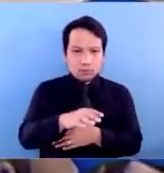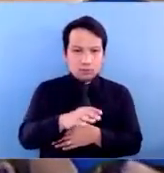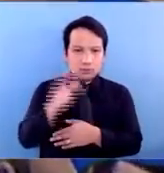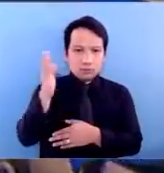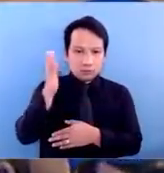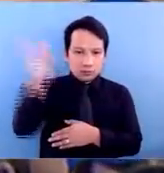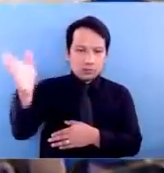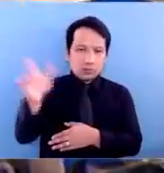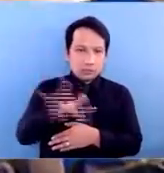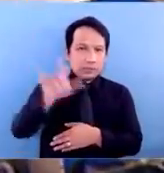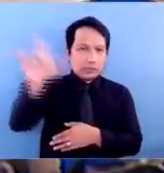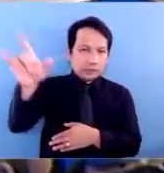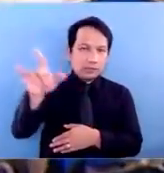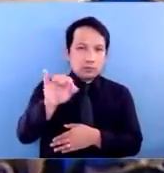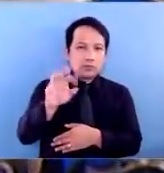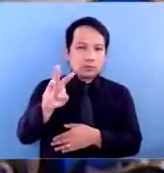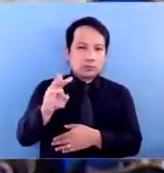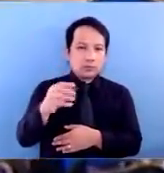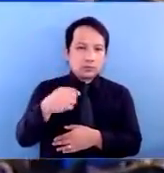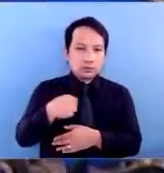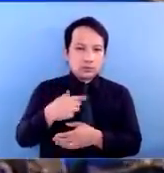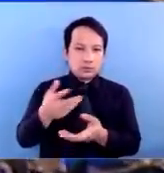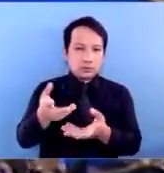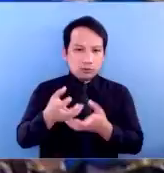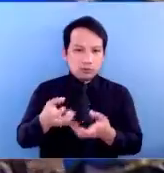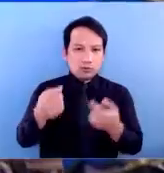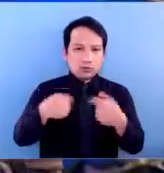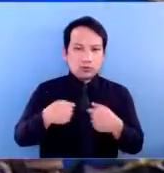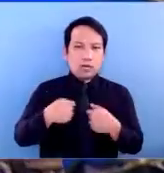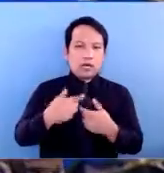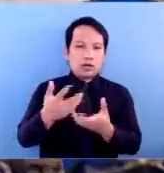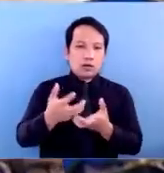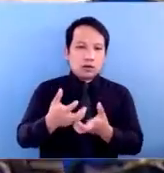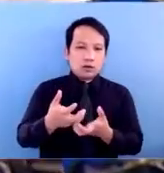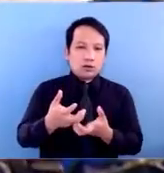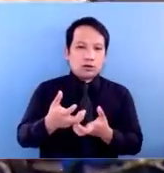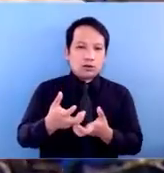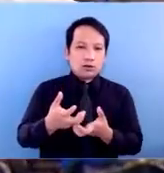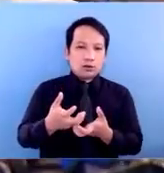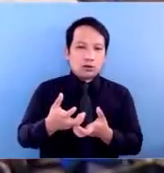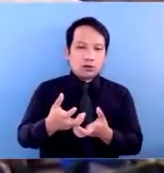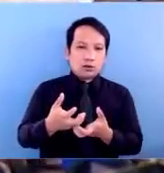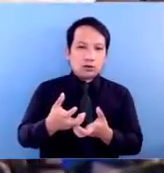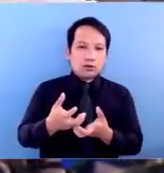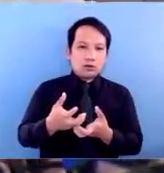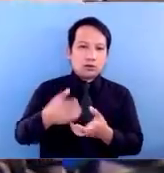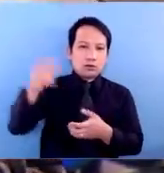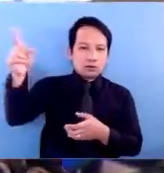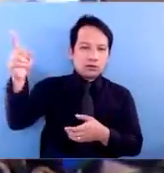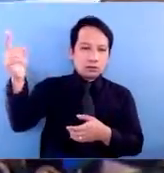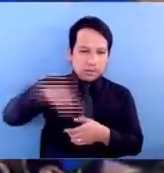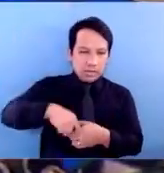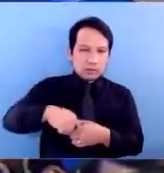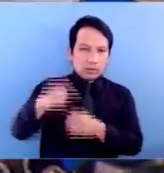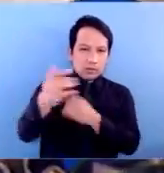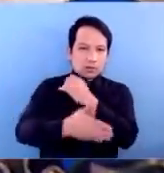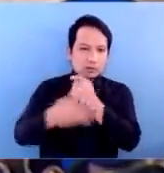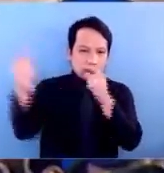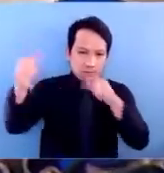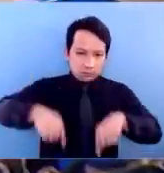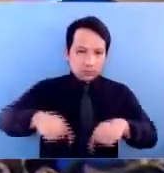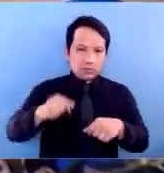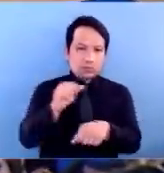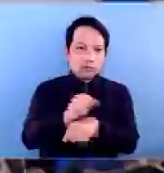para magtrabaho. Ang gusto ko, bayan! Ang gusto ko, yung mga taga-ibang bansa, sila naman ang mangarap pumunta rito para